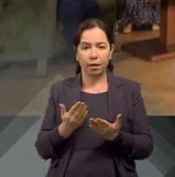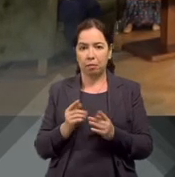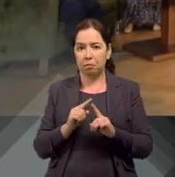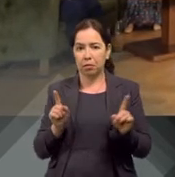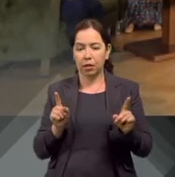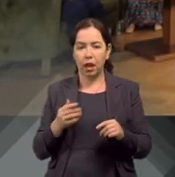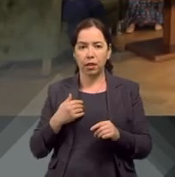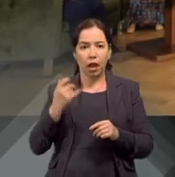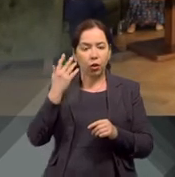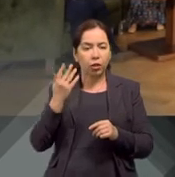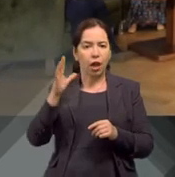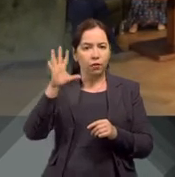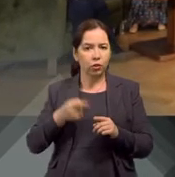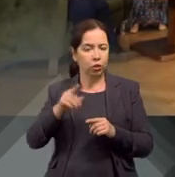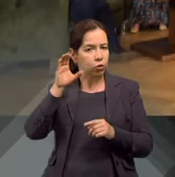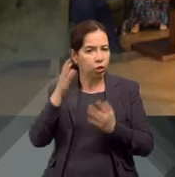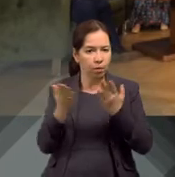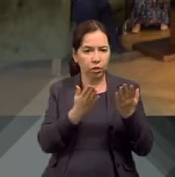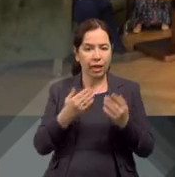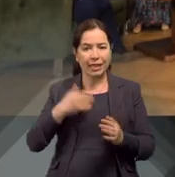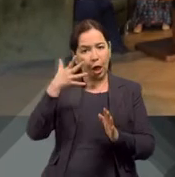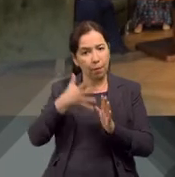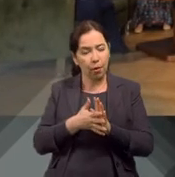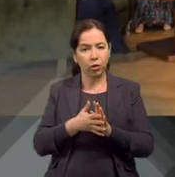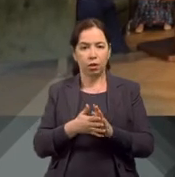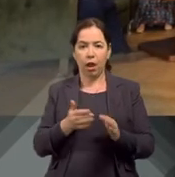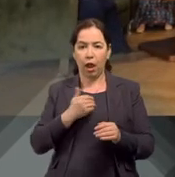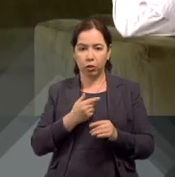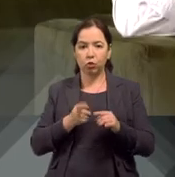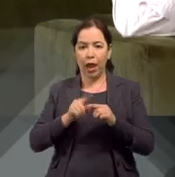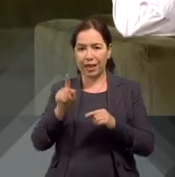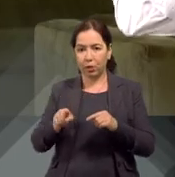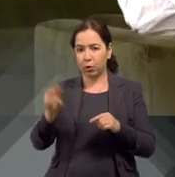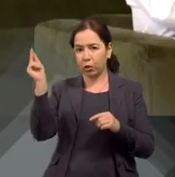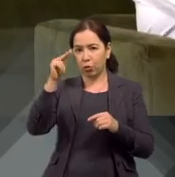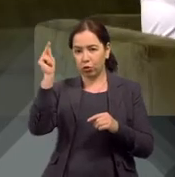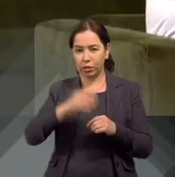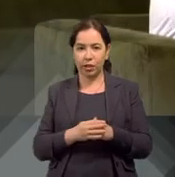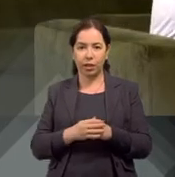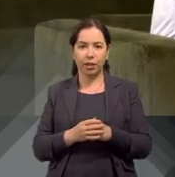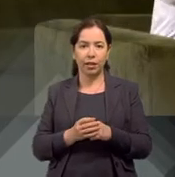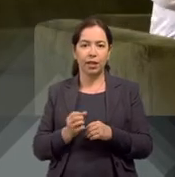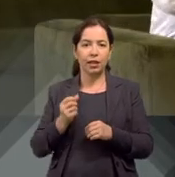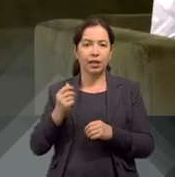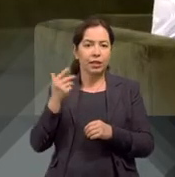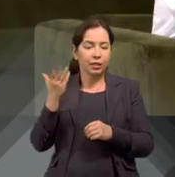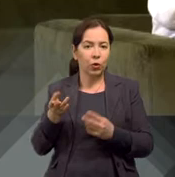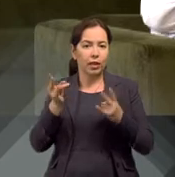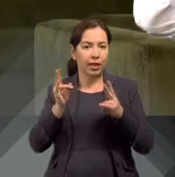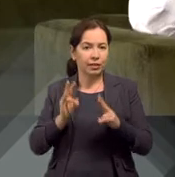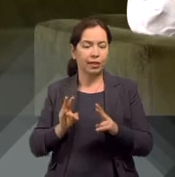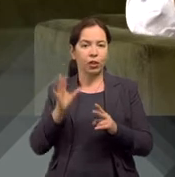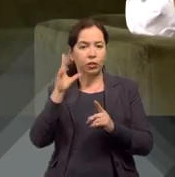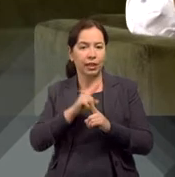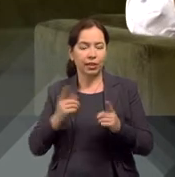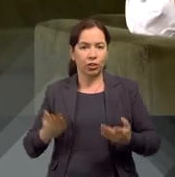перспектива. Я когда это все услышал и прочитал, я прямо понял, что я хочу этому научиться. И сколько бы ни осталось дней в жизни, ровно